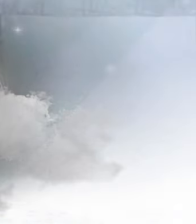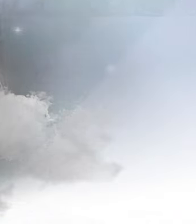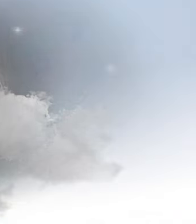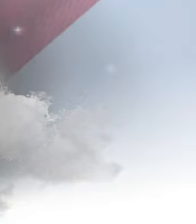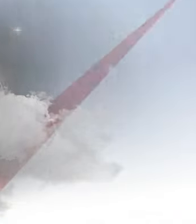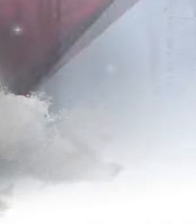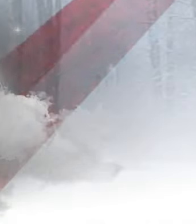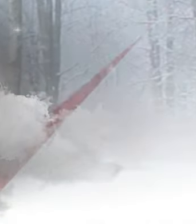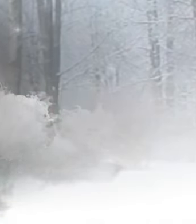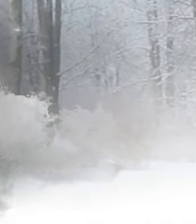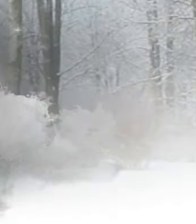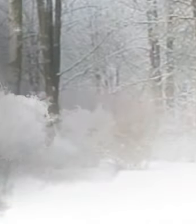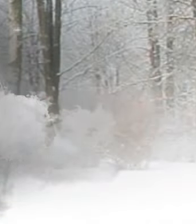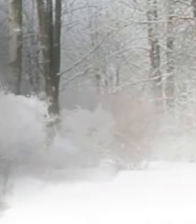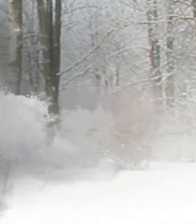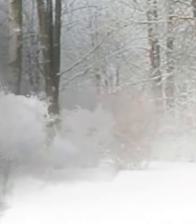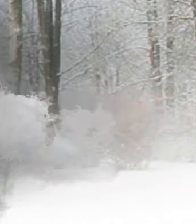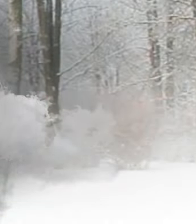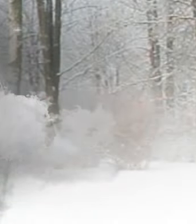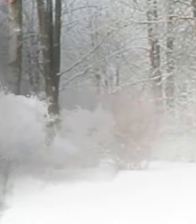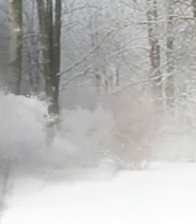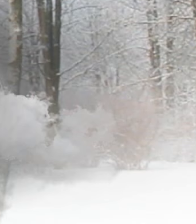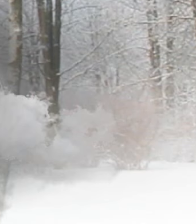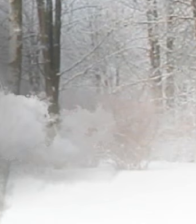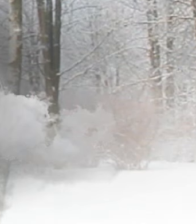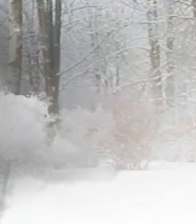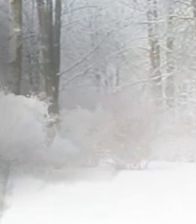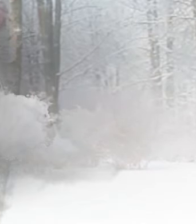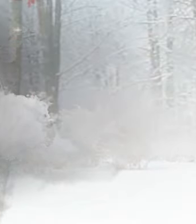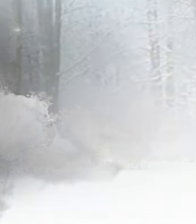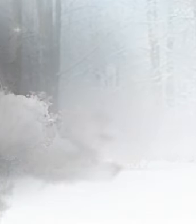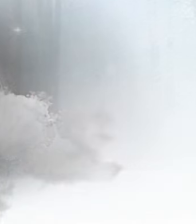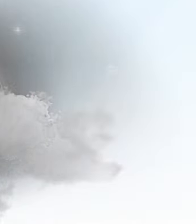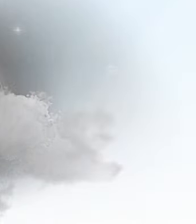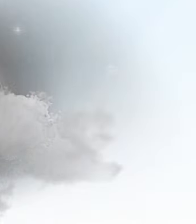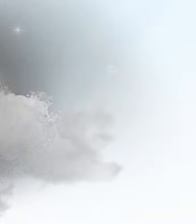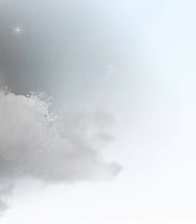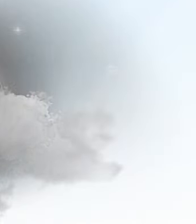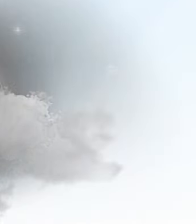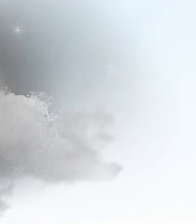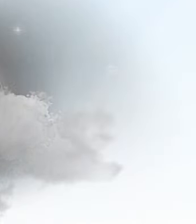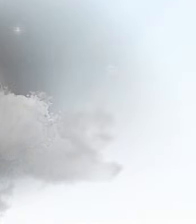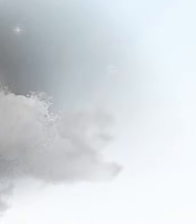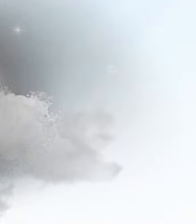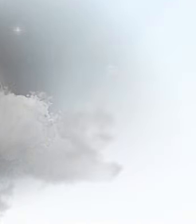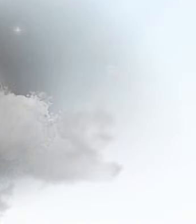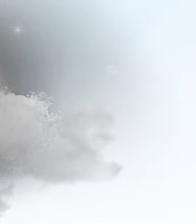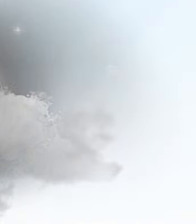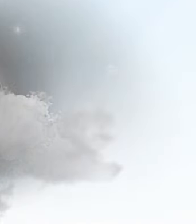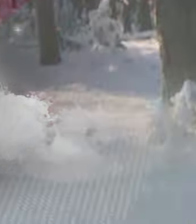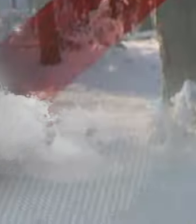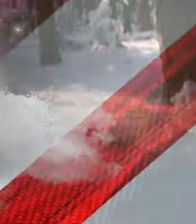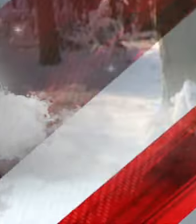пауднёва заходні 2-4 метры за секунду. У лідзе і ўгі і карылічах, каля 0